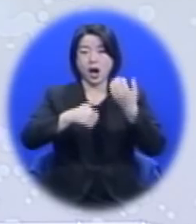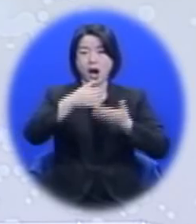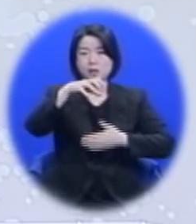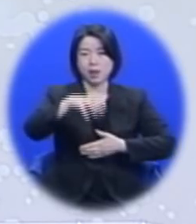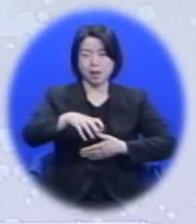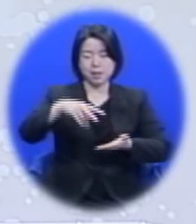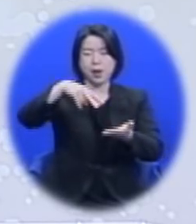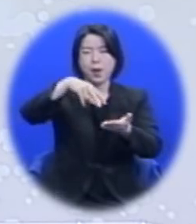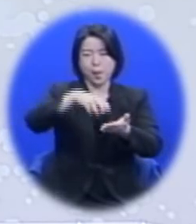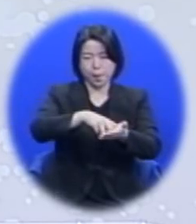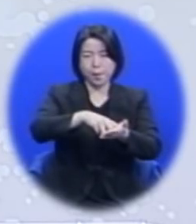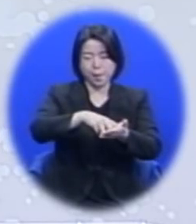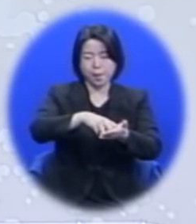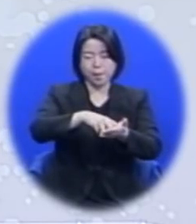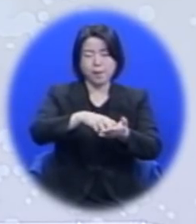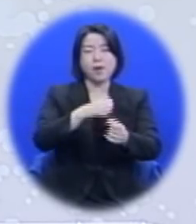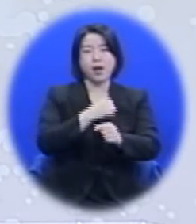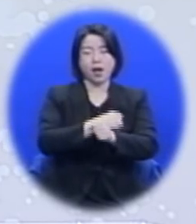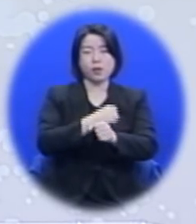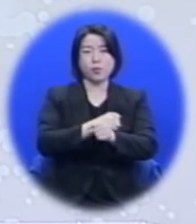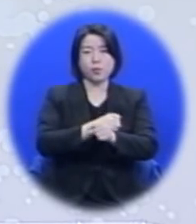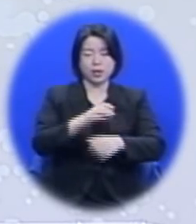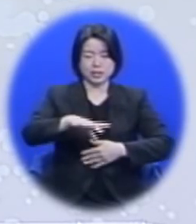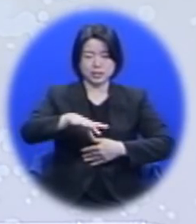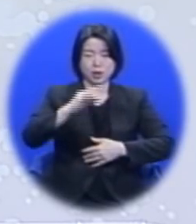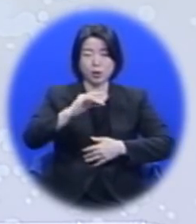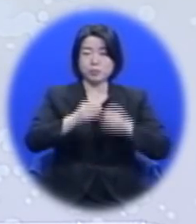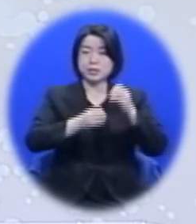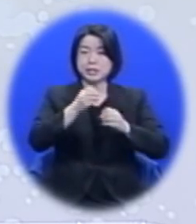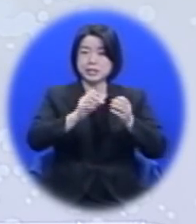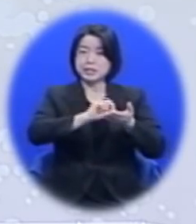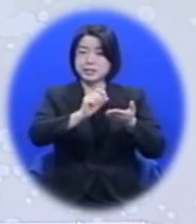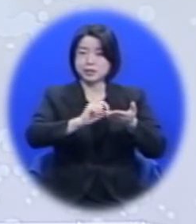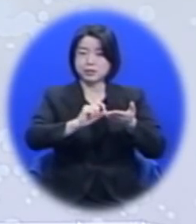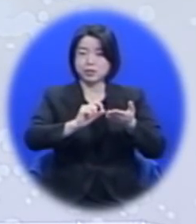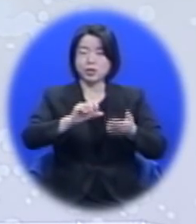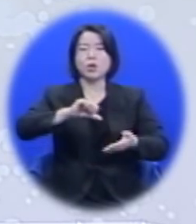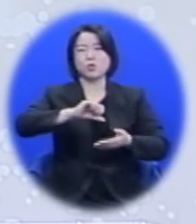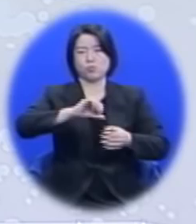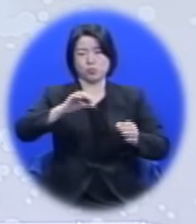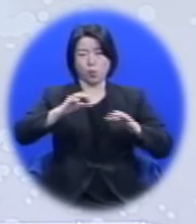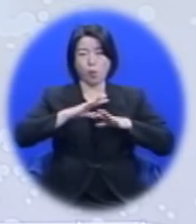복종하고 제일 첫 번째 썼던 가장 놀라운